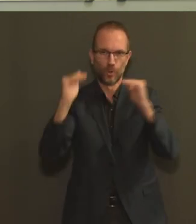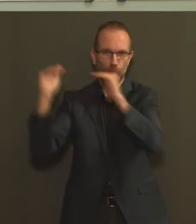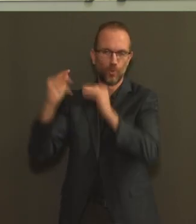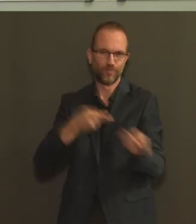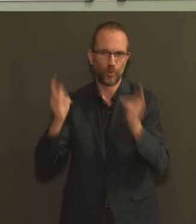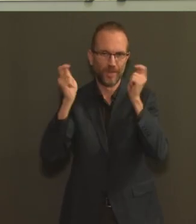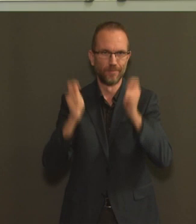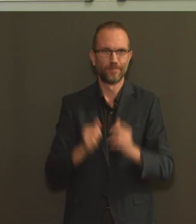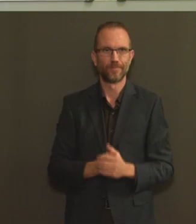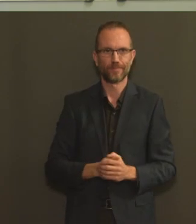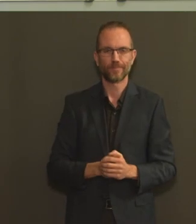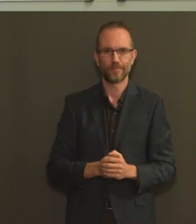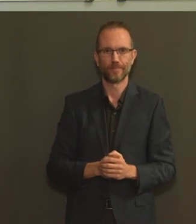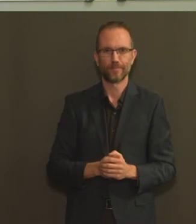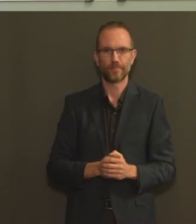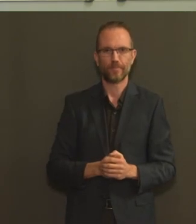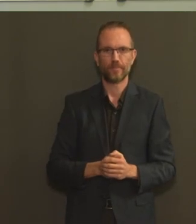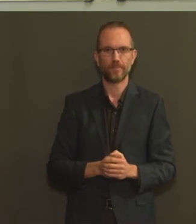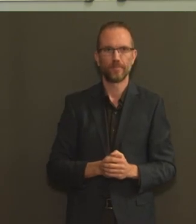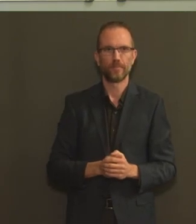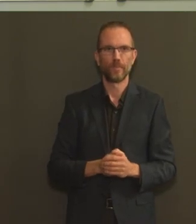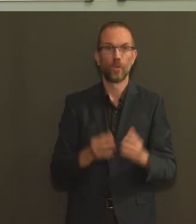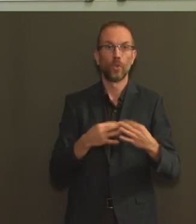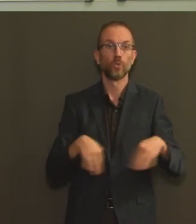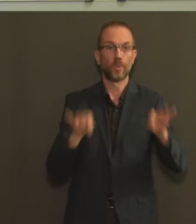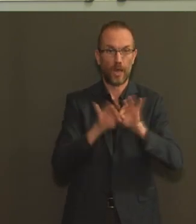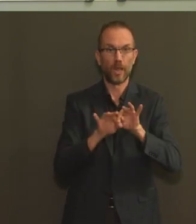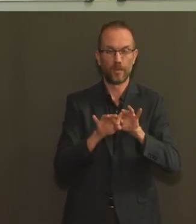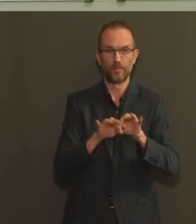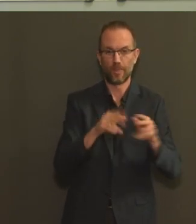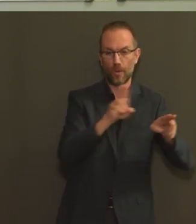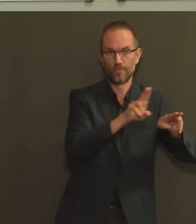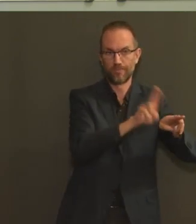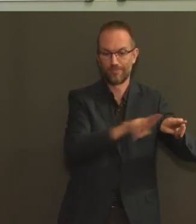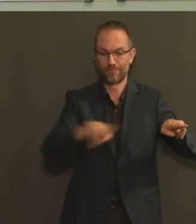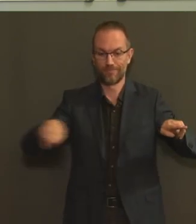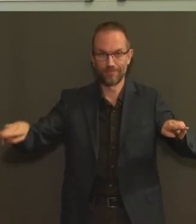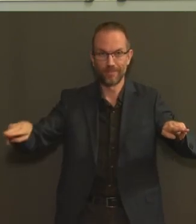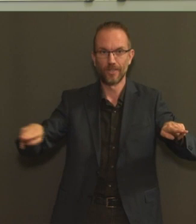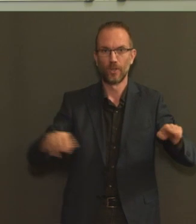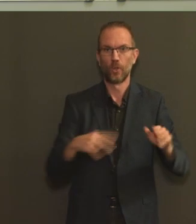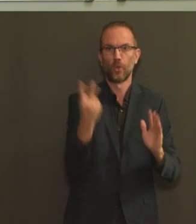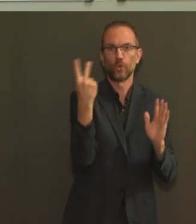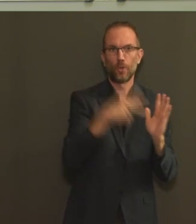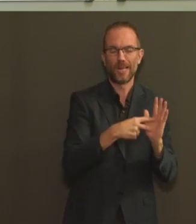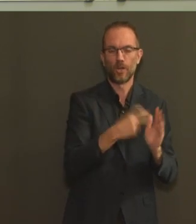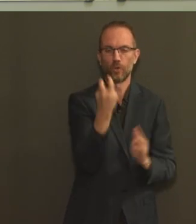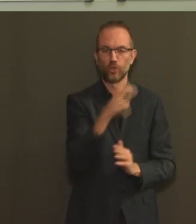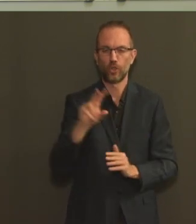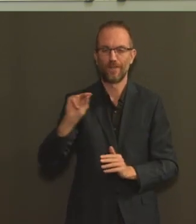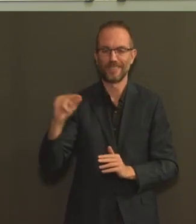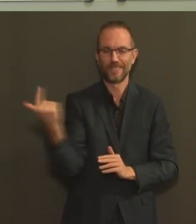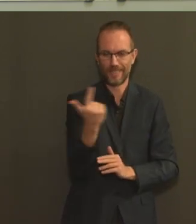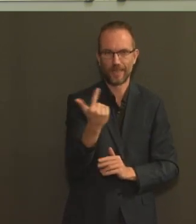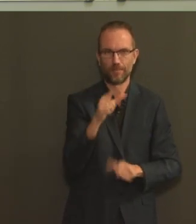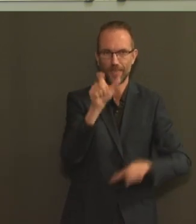avoir hospitalisé 2227 patients, dont 463 aux soins intensifs. Si la